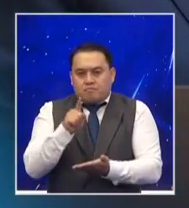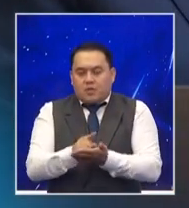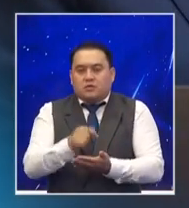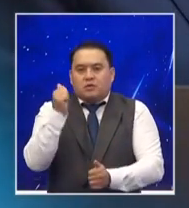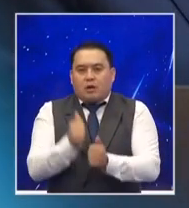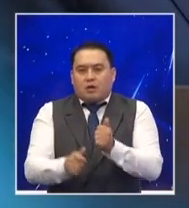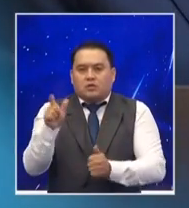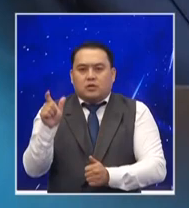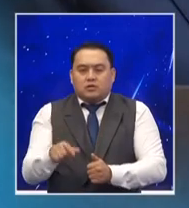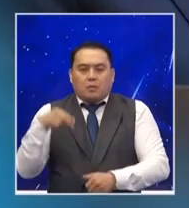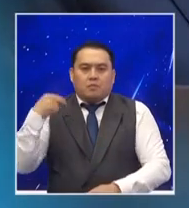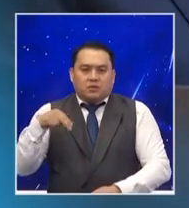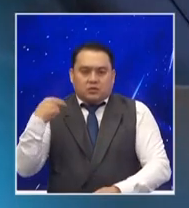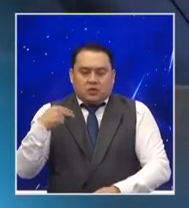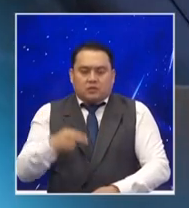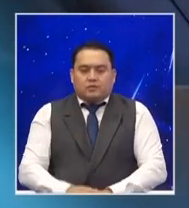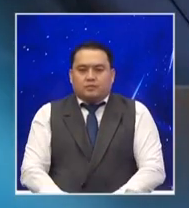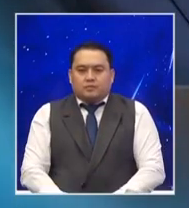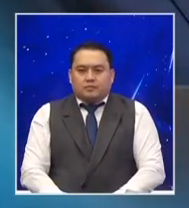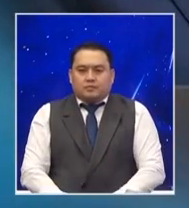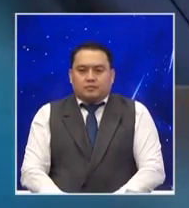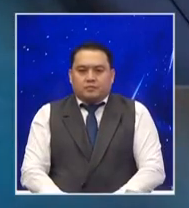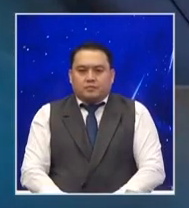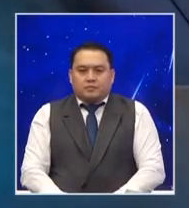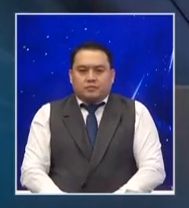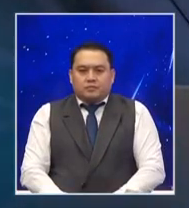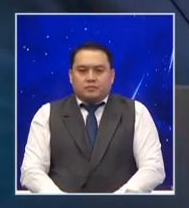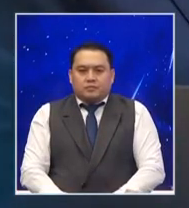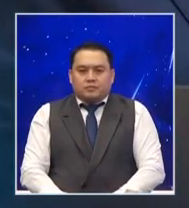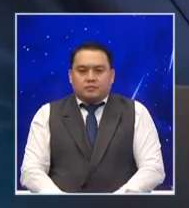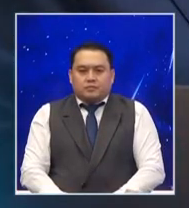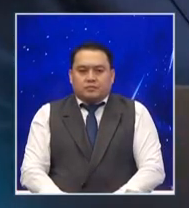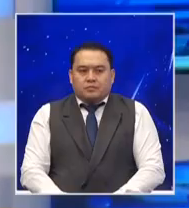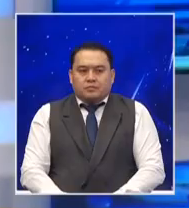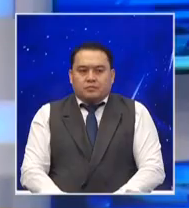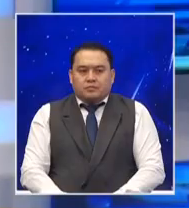Қазақстан Республикасының президенті Қасым Жомарт Тоқаев.